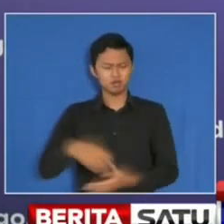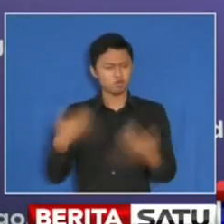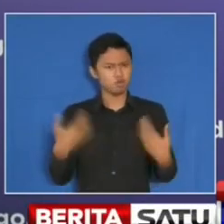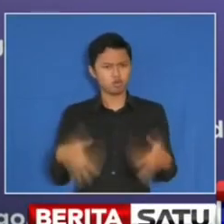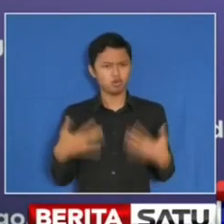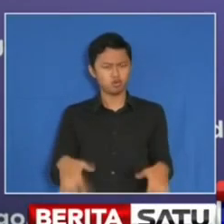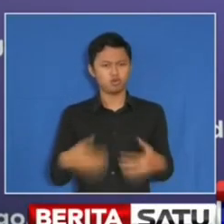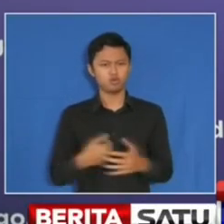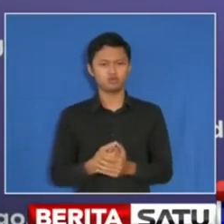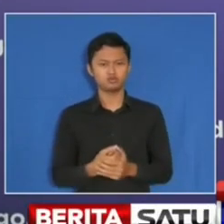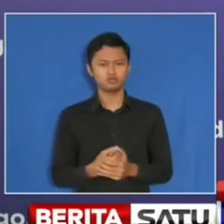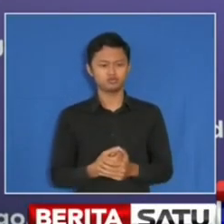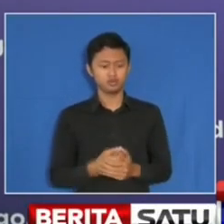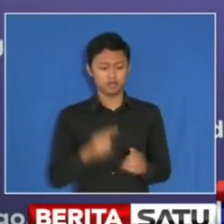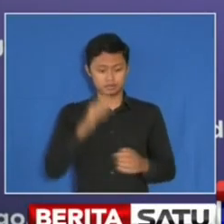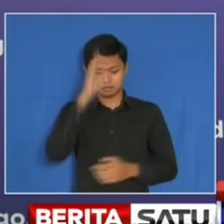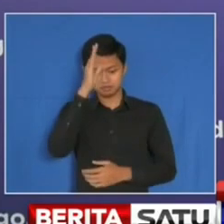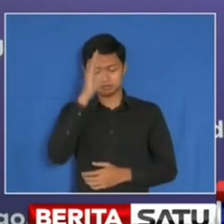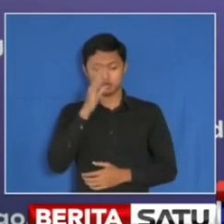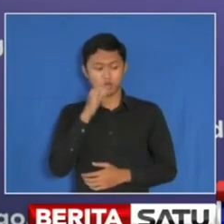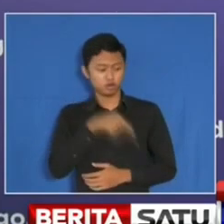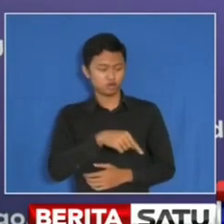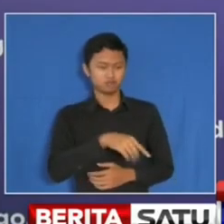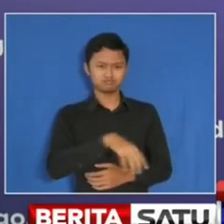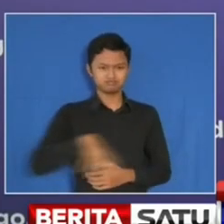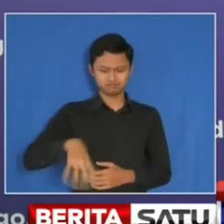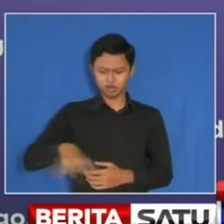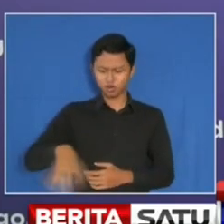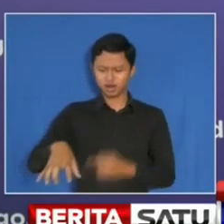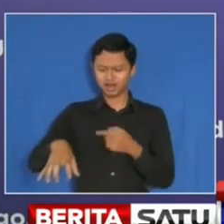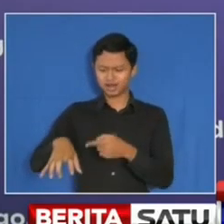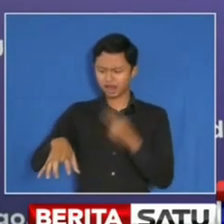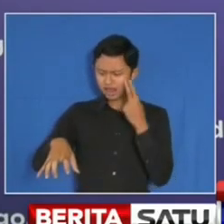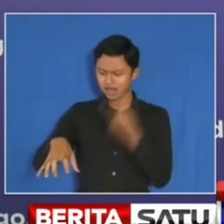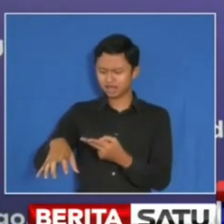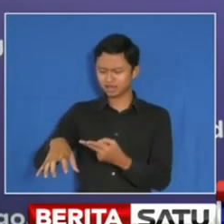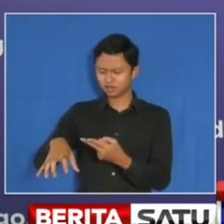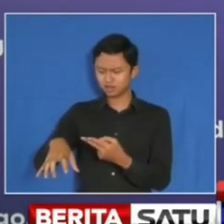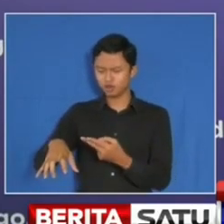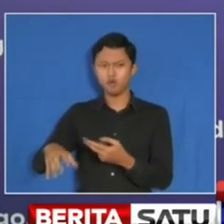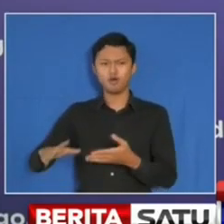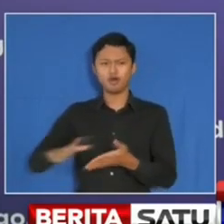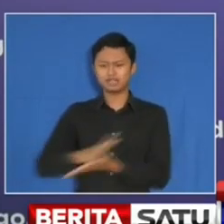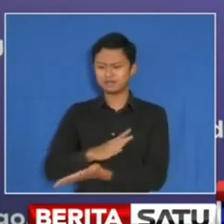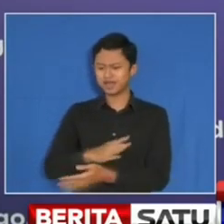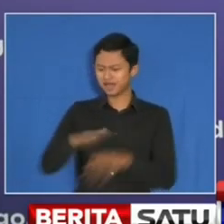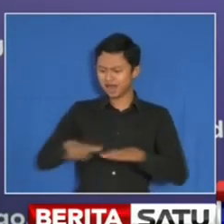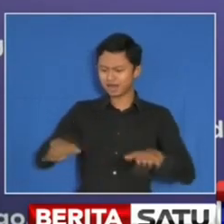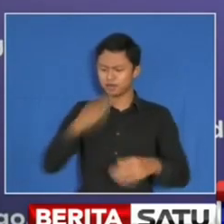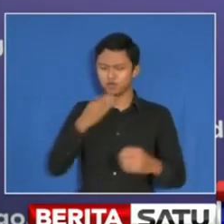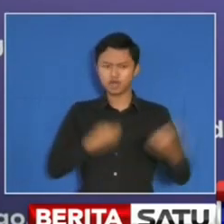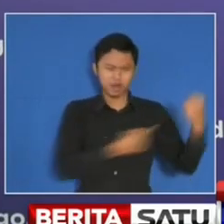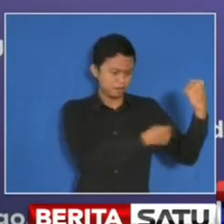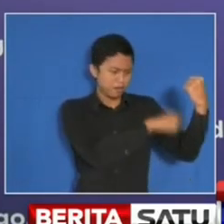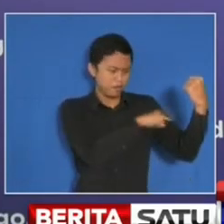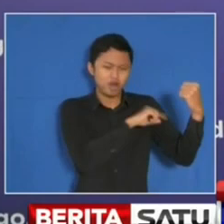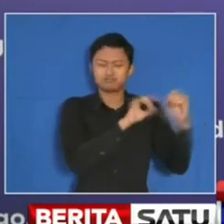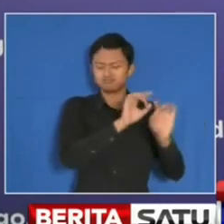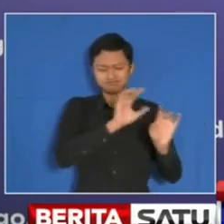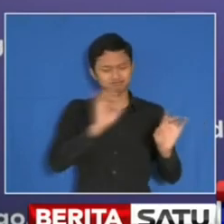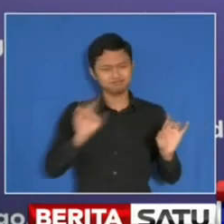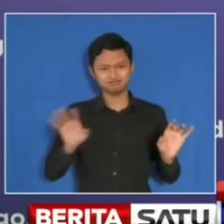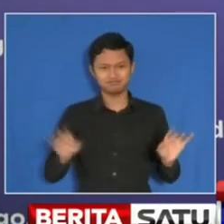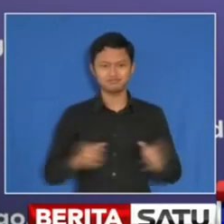bunda berada di dalam keluarga, saling menemu kenali potensi putra-putri yang saling berbeda. Dan semua